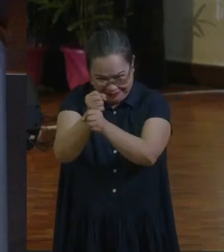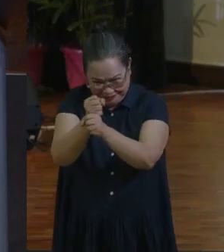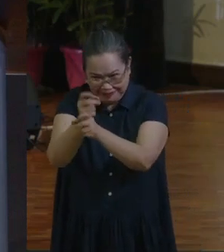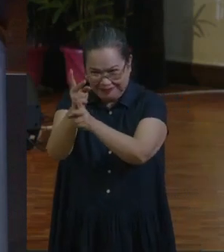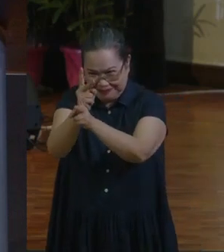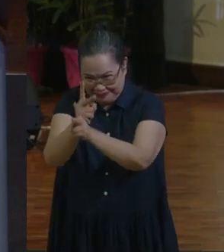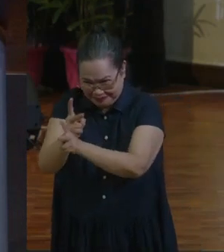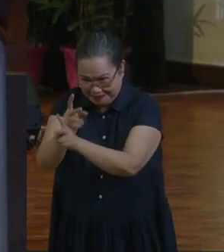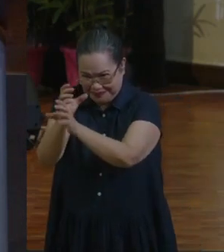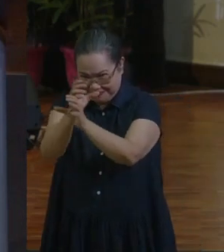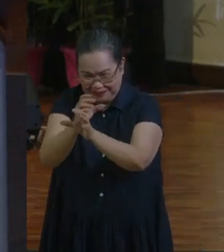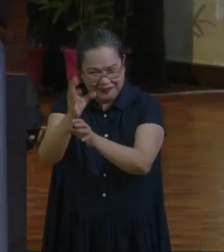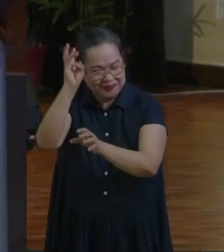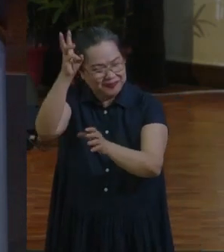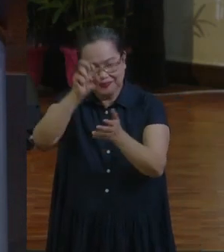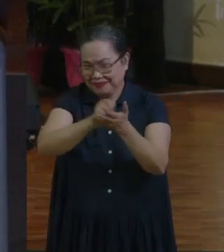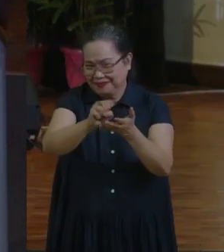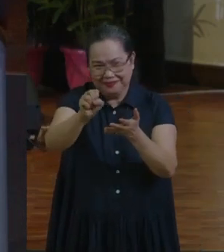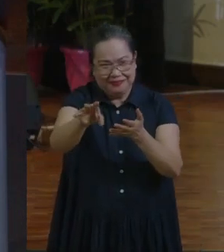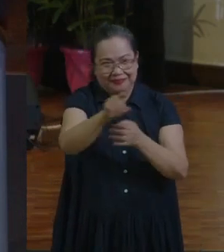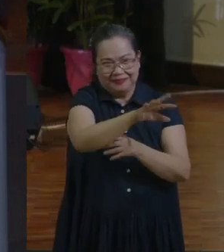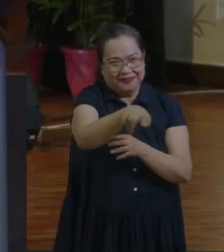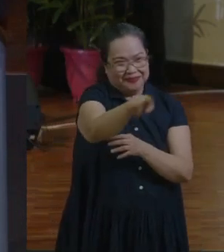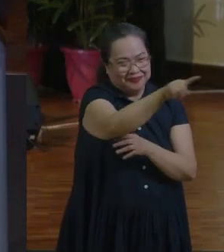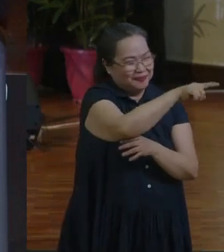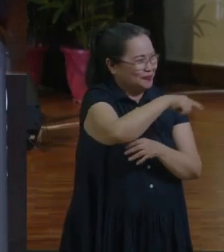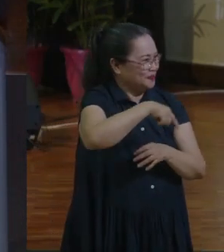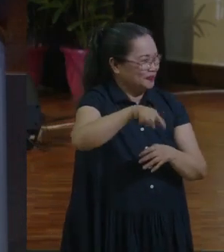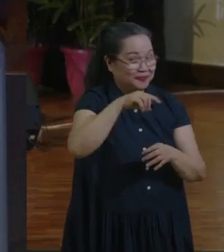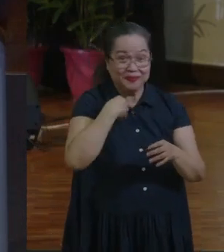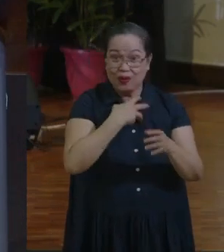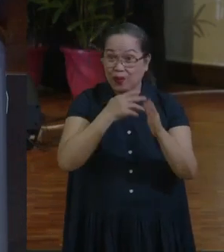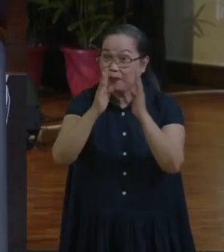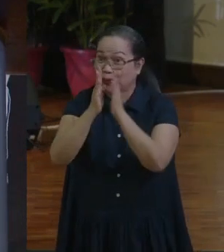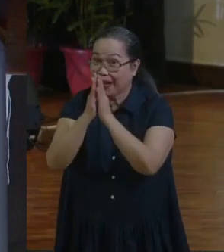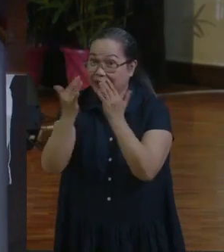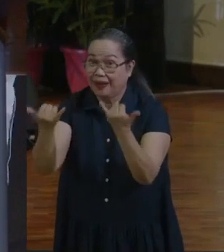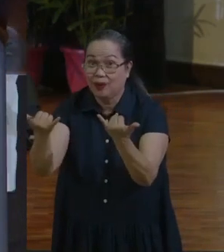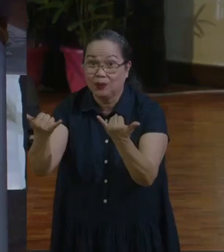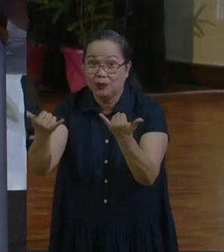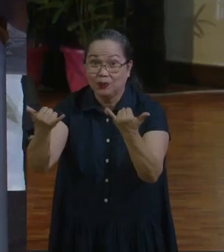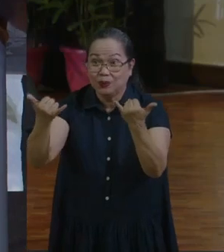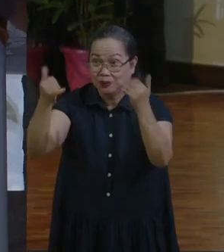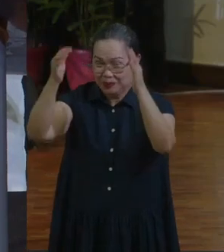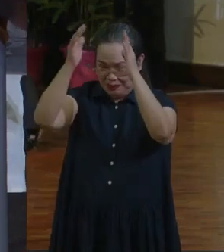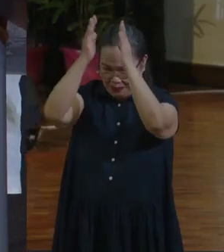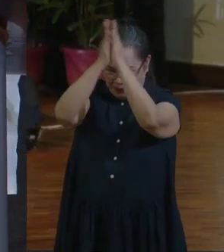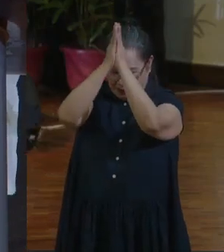kayo bibitawan. Tayo po'y manalangin.